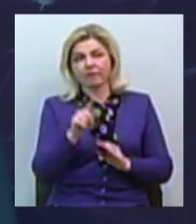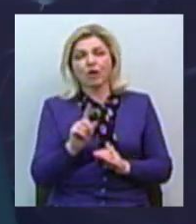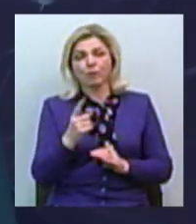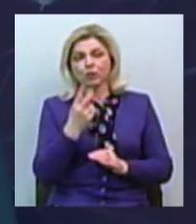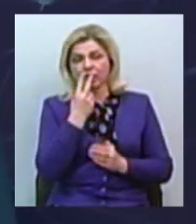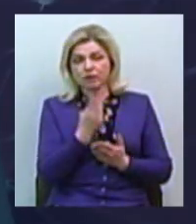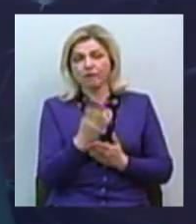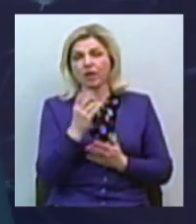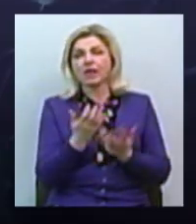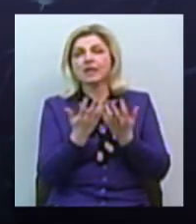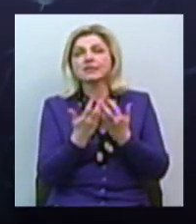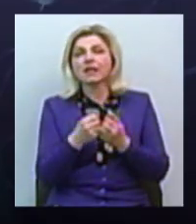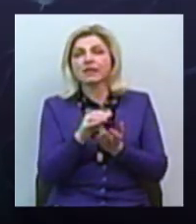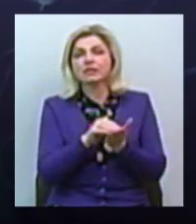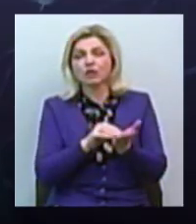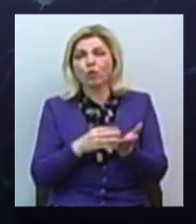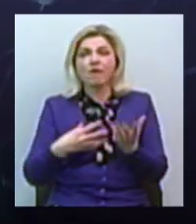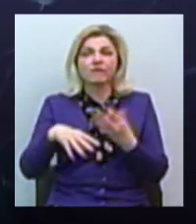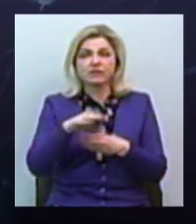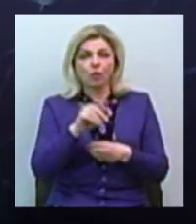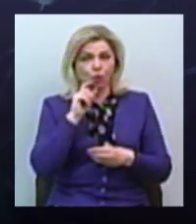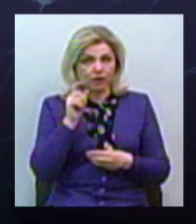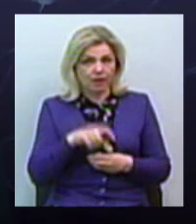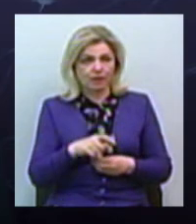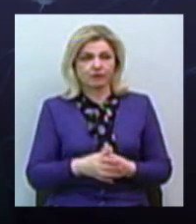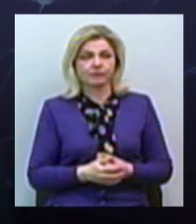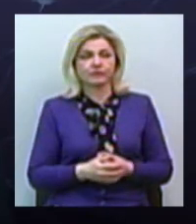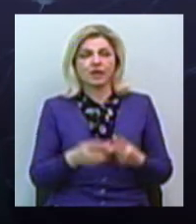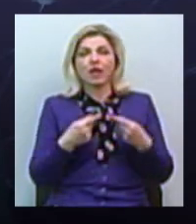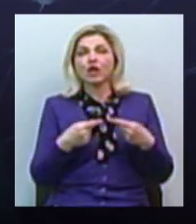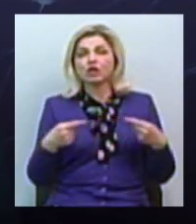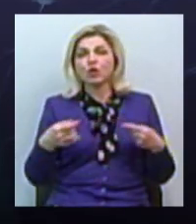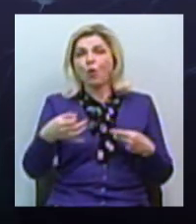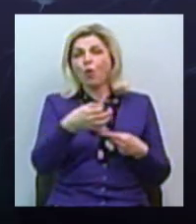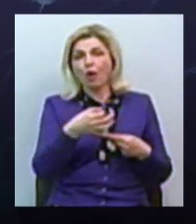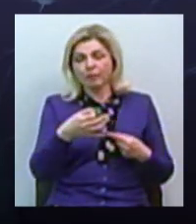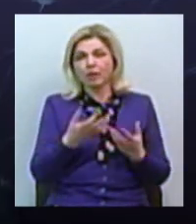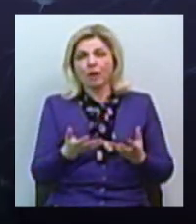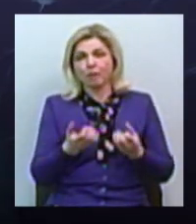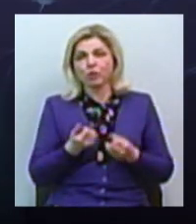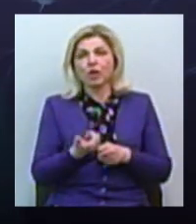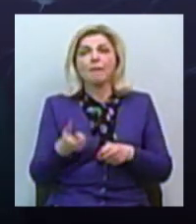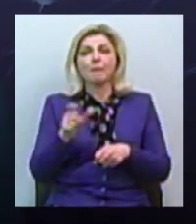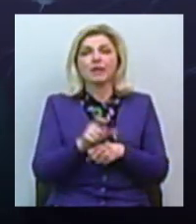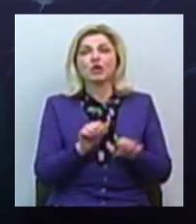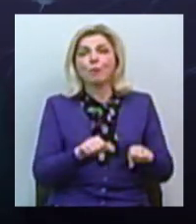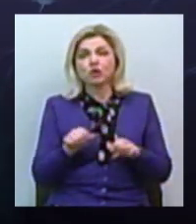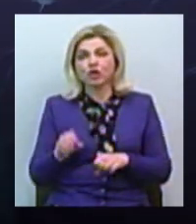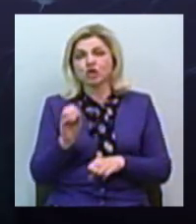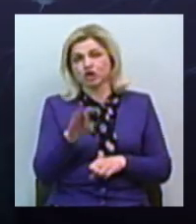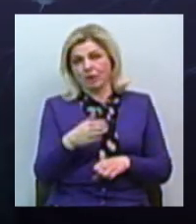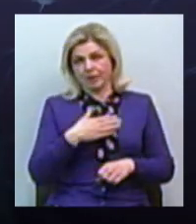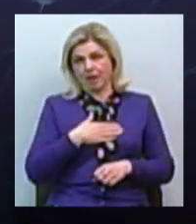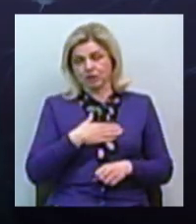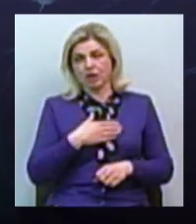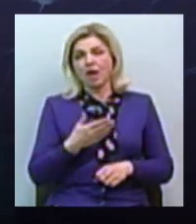на статистику всієї України, так, інші області отримують якось більше можливості, аніж наші. Тому ми